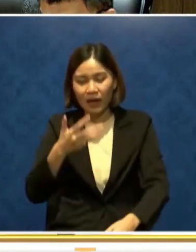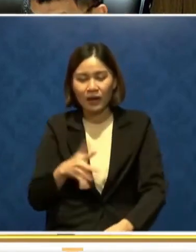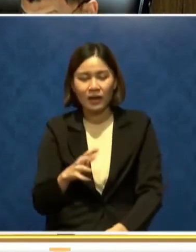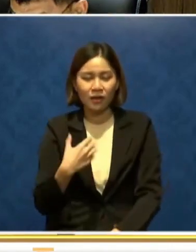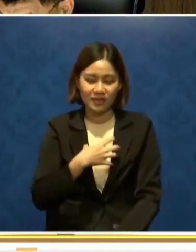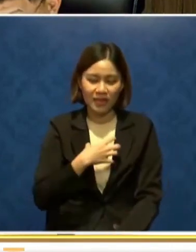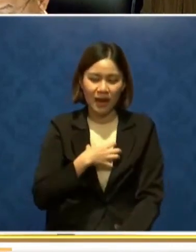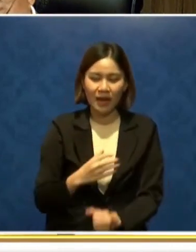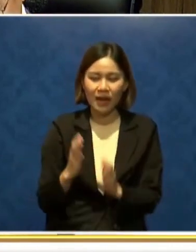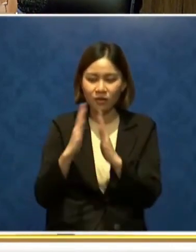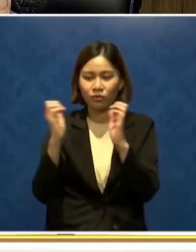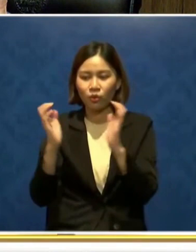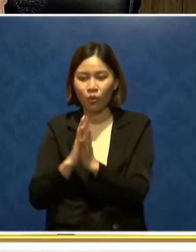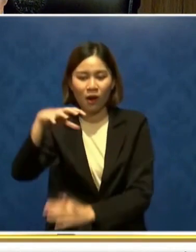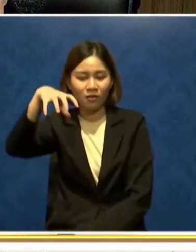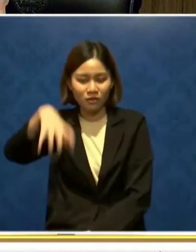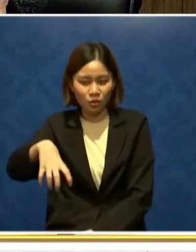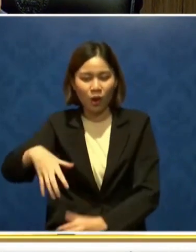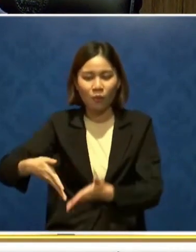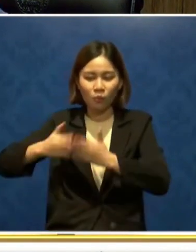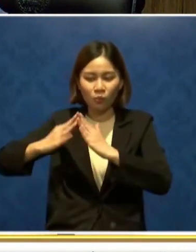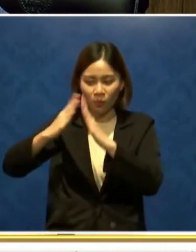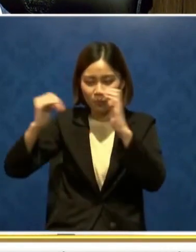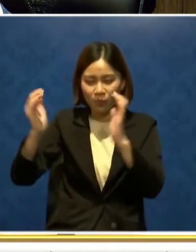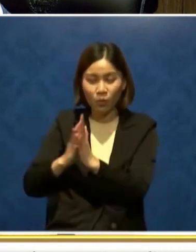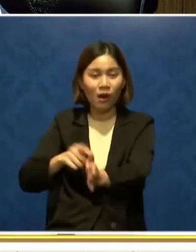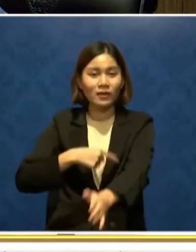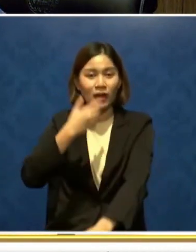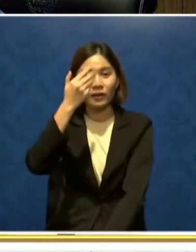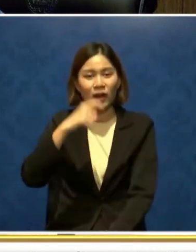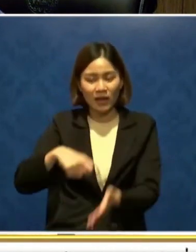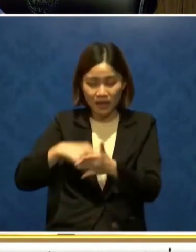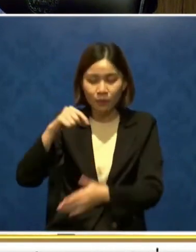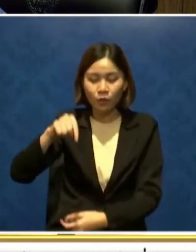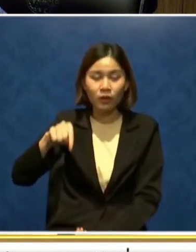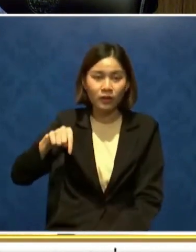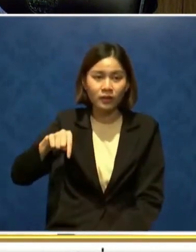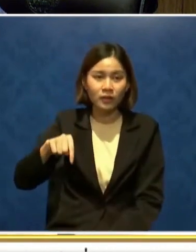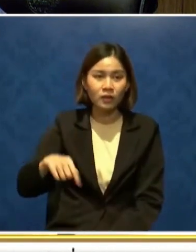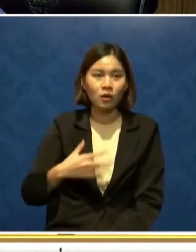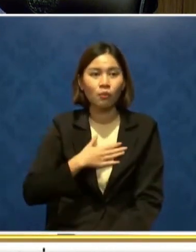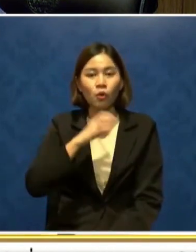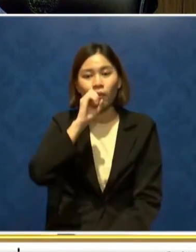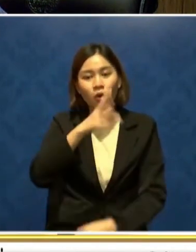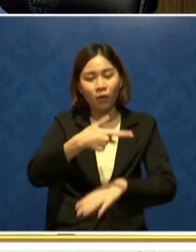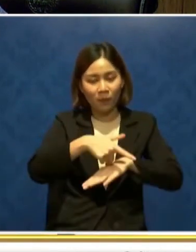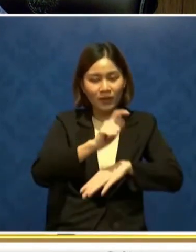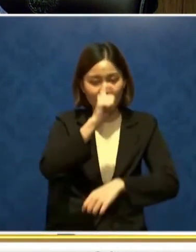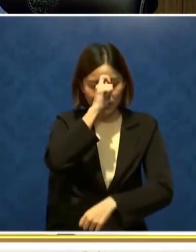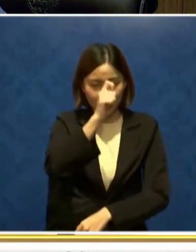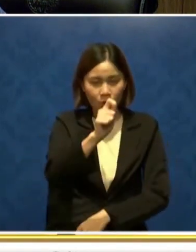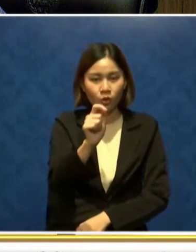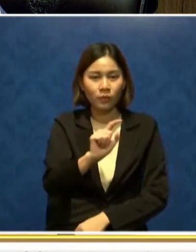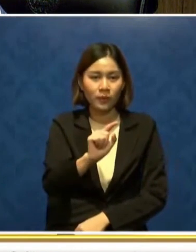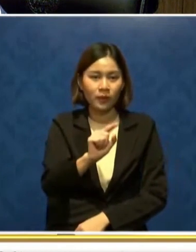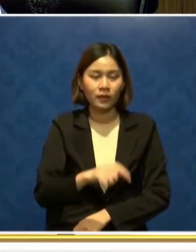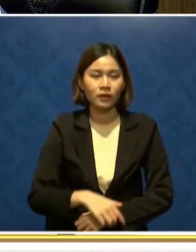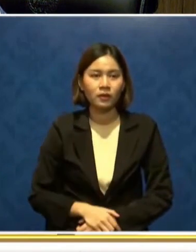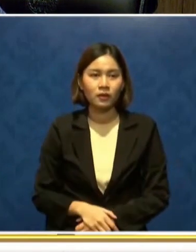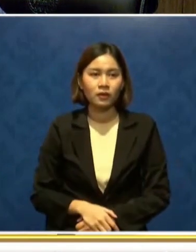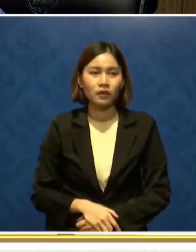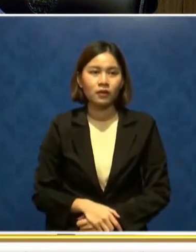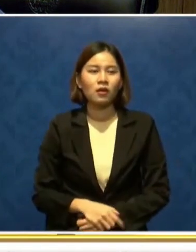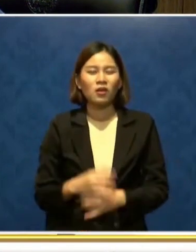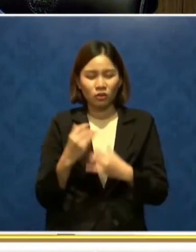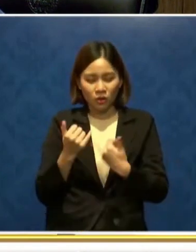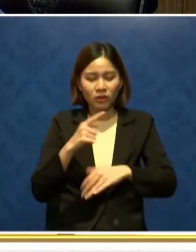สำนักสงฆ์ได้ขึ้นมาเป็นวัดนานพอสมควรด้วยเหตุผลอย่างนี้ผมบอกท่านประธานด้วยความเคารพว่ามันเป็น